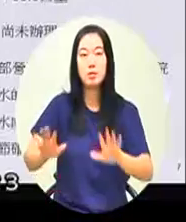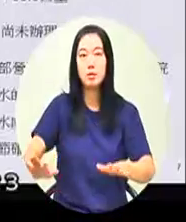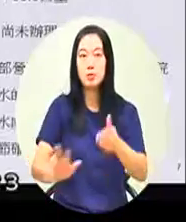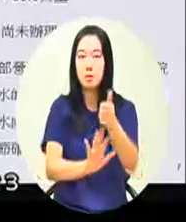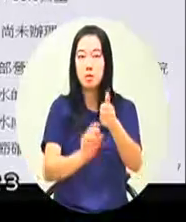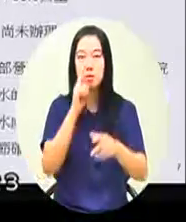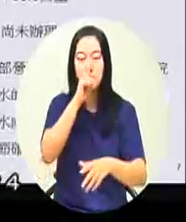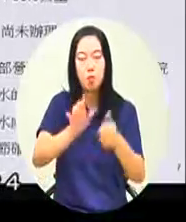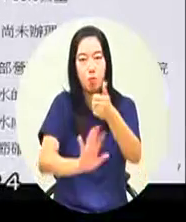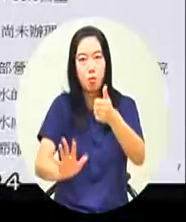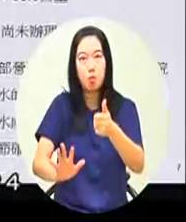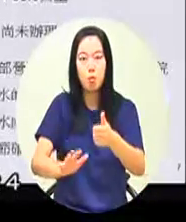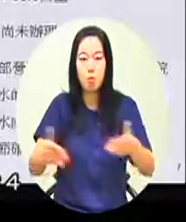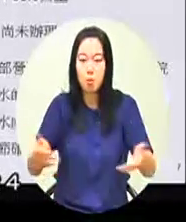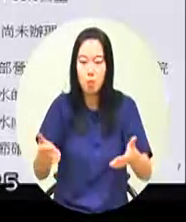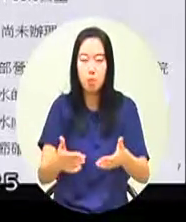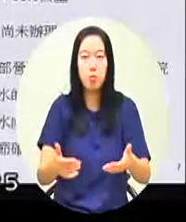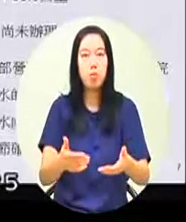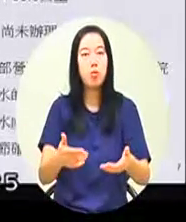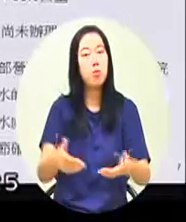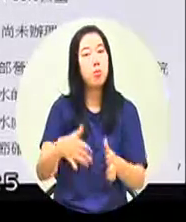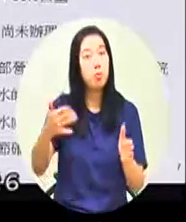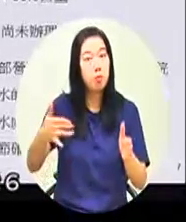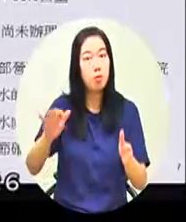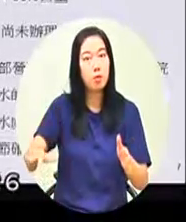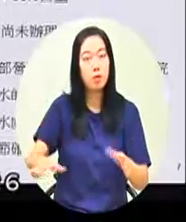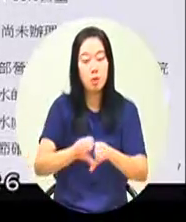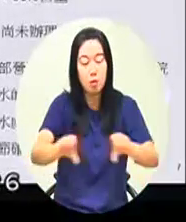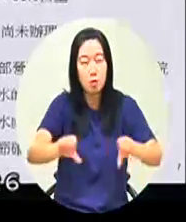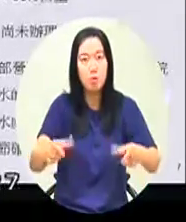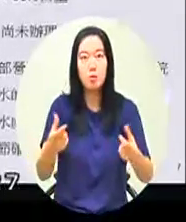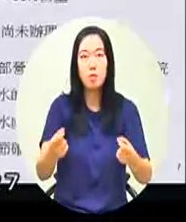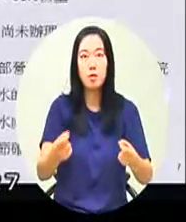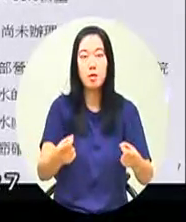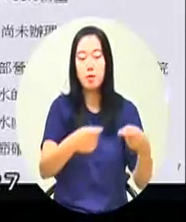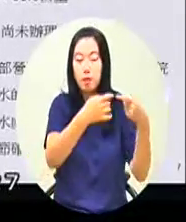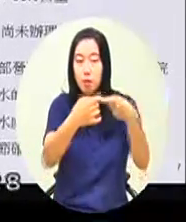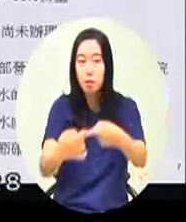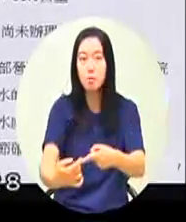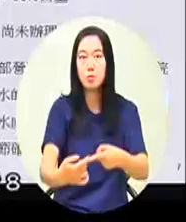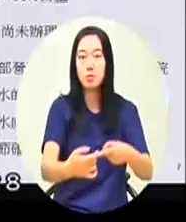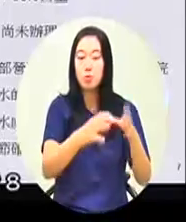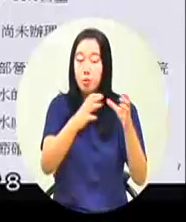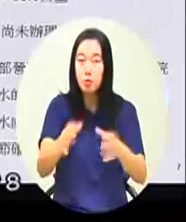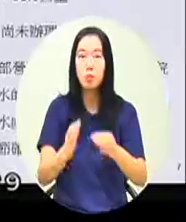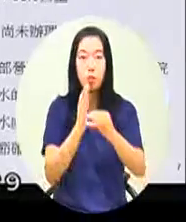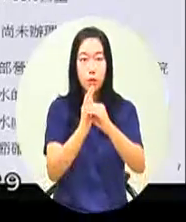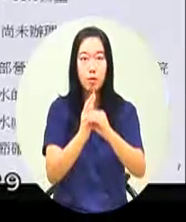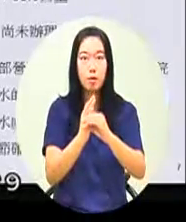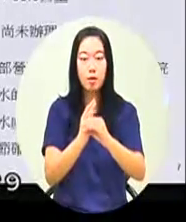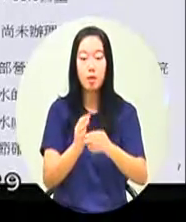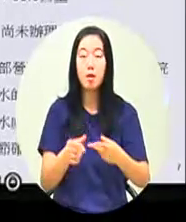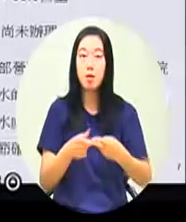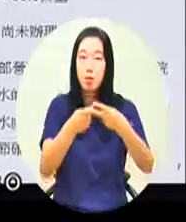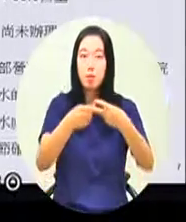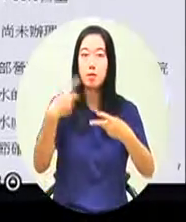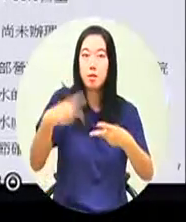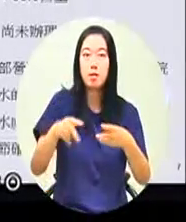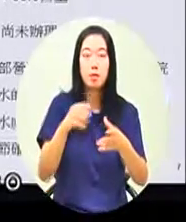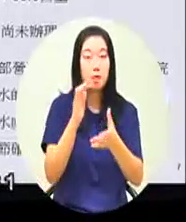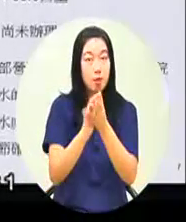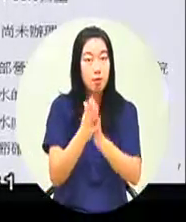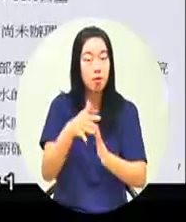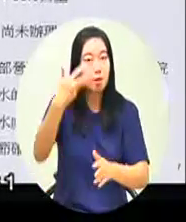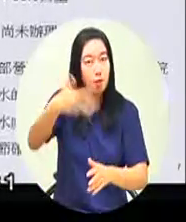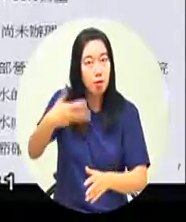未施工，那管线已经在持续建置。那后续我们会并整个我们的第二个再生水系统，然后跟营